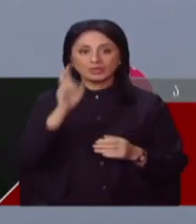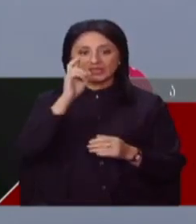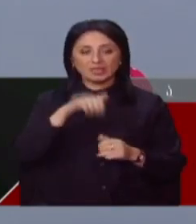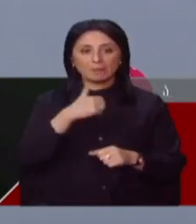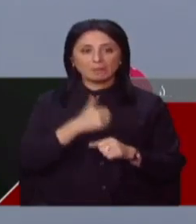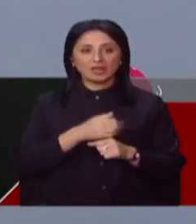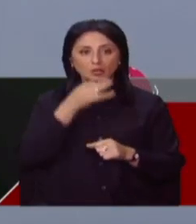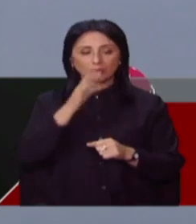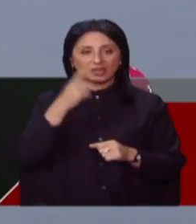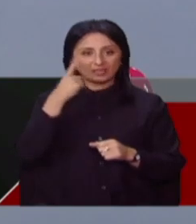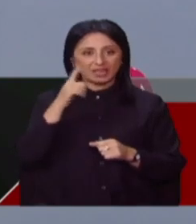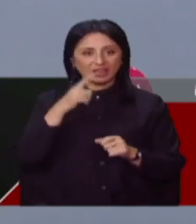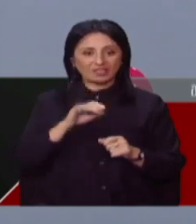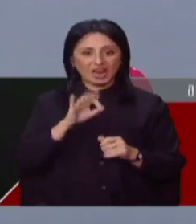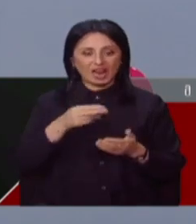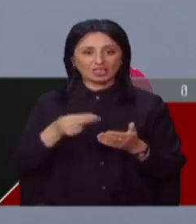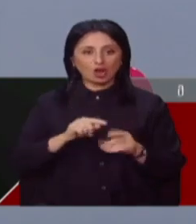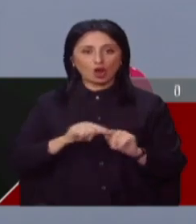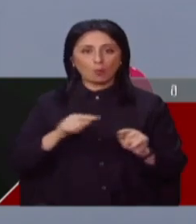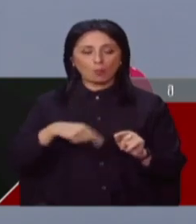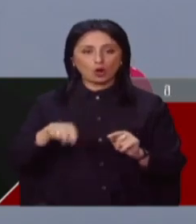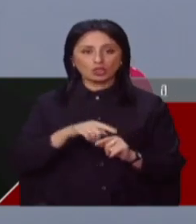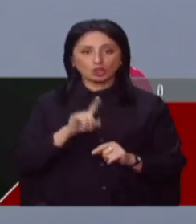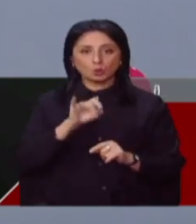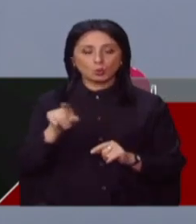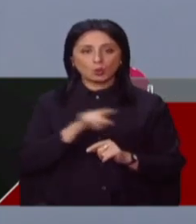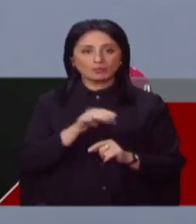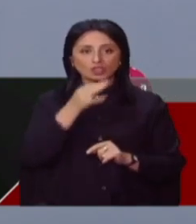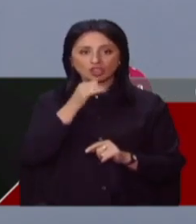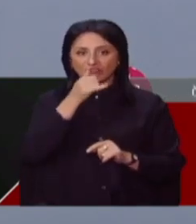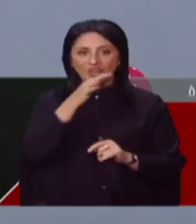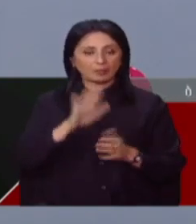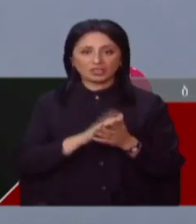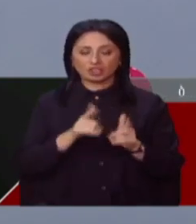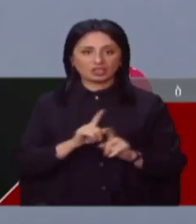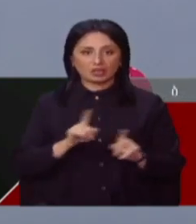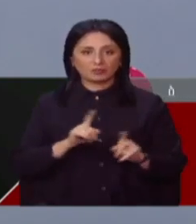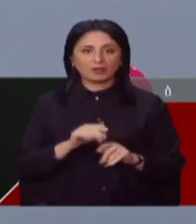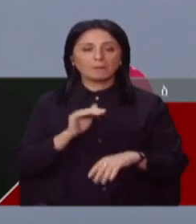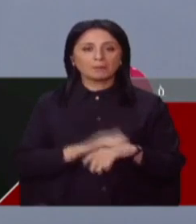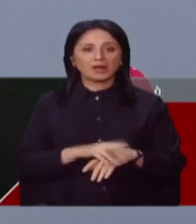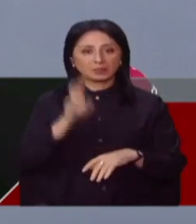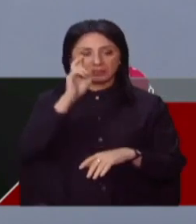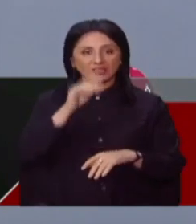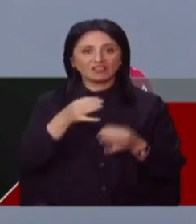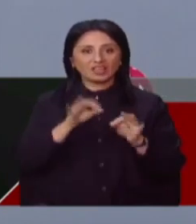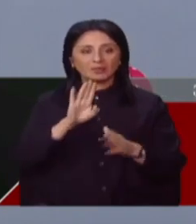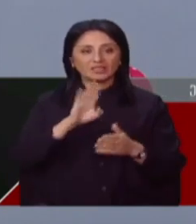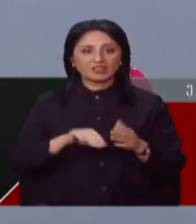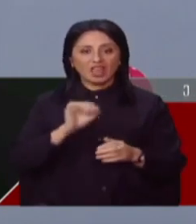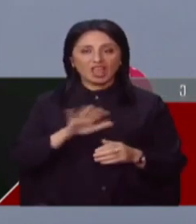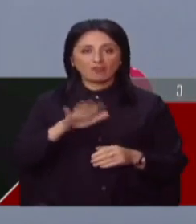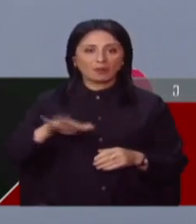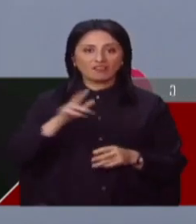სახელმწიფოს მეთაურის მიერ ინიცირებული კარტის ხელმომწერი ოპოზიციონერები და სალომე ზურაბიშვილი ჯერ ვერაფერზე შეთანხმდნენ. ფაქტია, რომ მთავრობის ნებართვის გარეშე